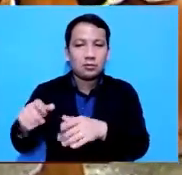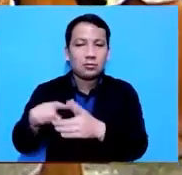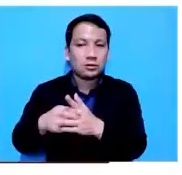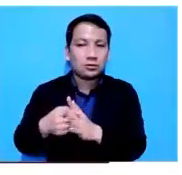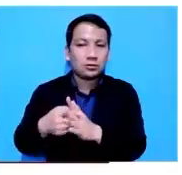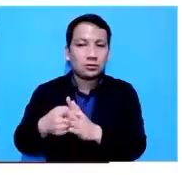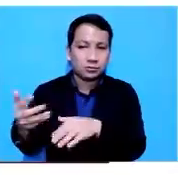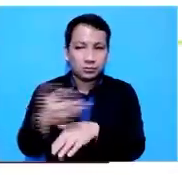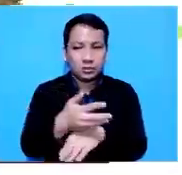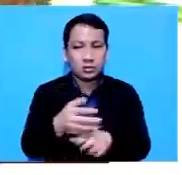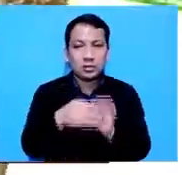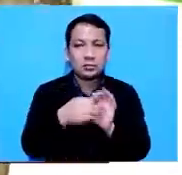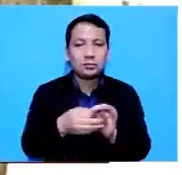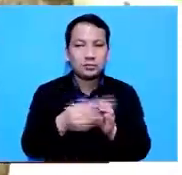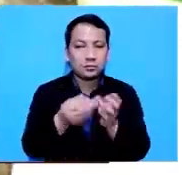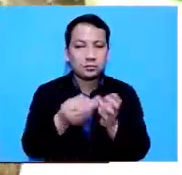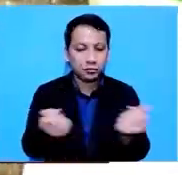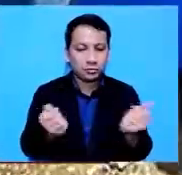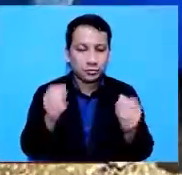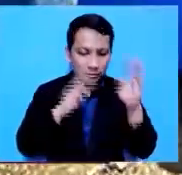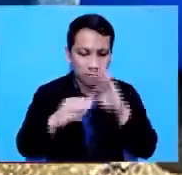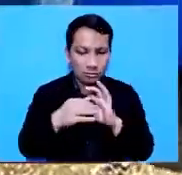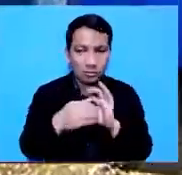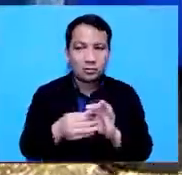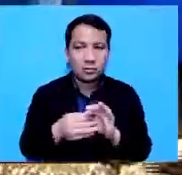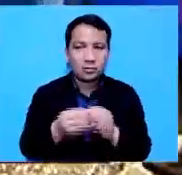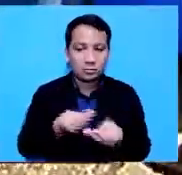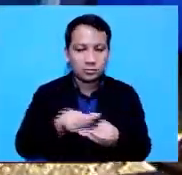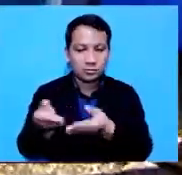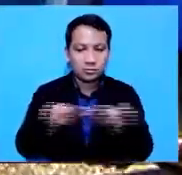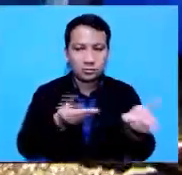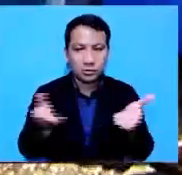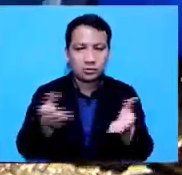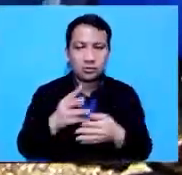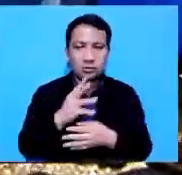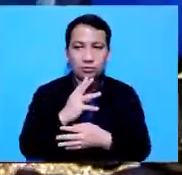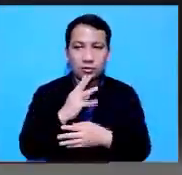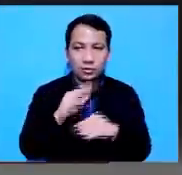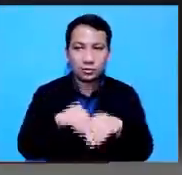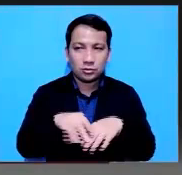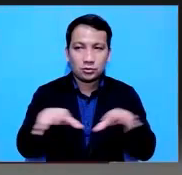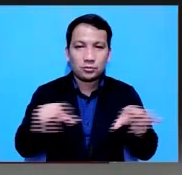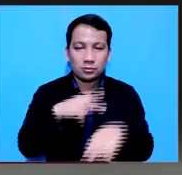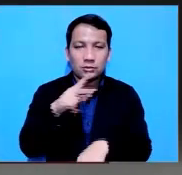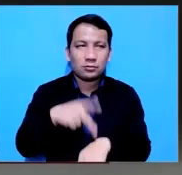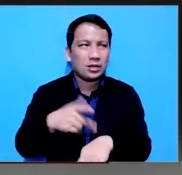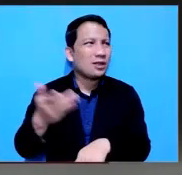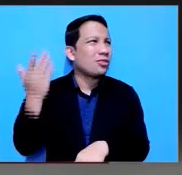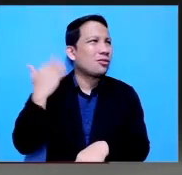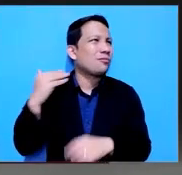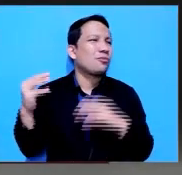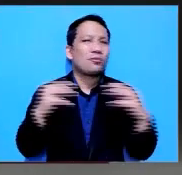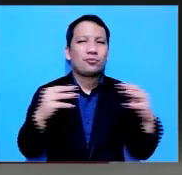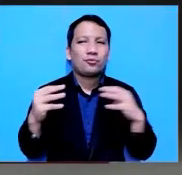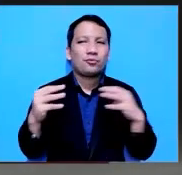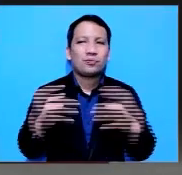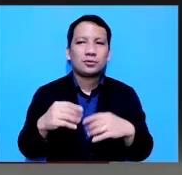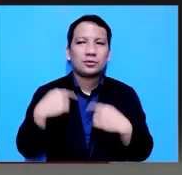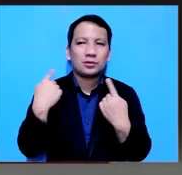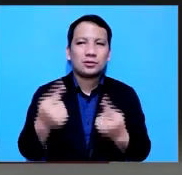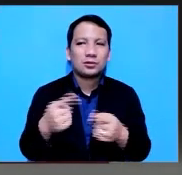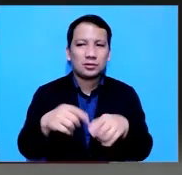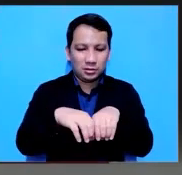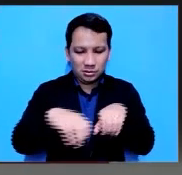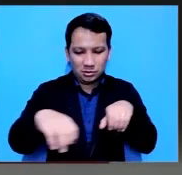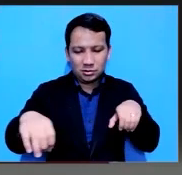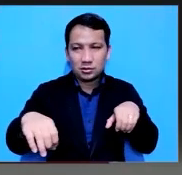gobyerno na solusyonan ang mga problema sa distribusyon ng tubig sa bansa. Anong panahon pa ng gera eh? Nung linagay yung mga tubo-tubo eh. Nung